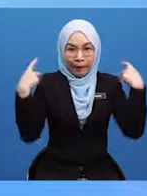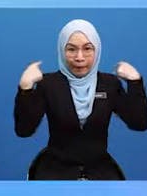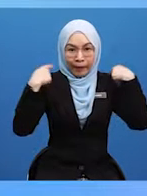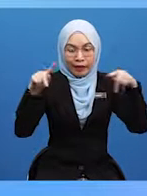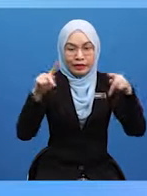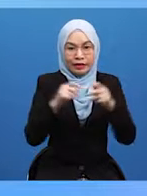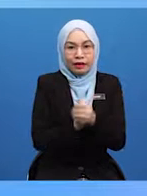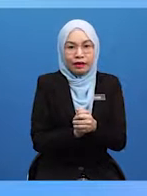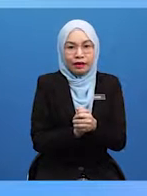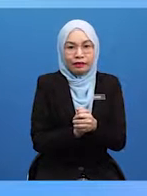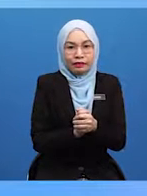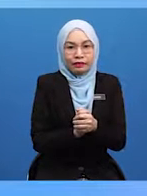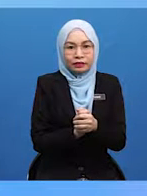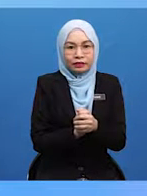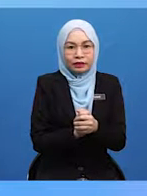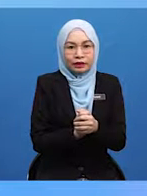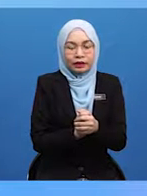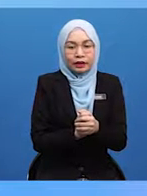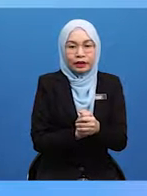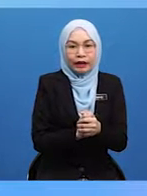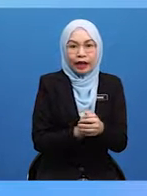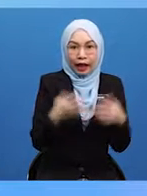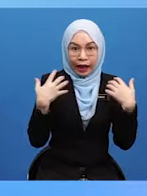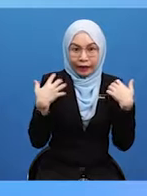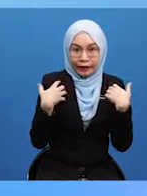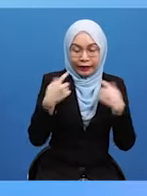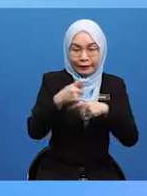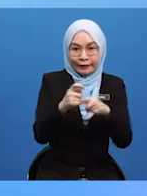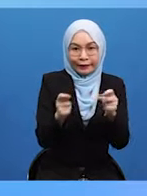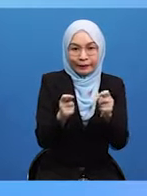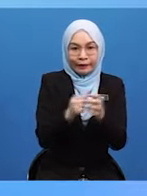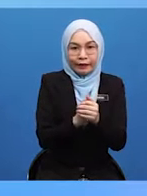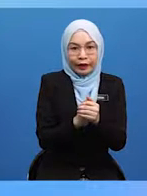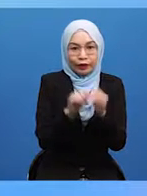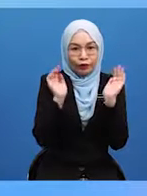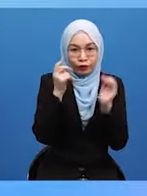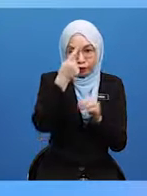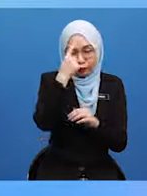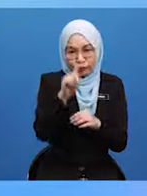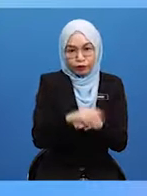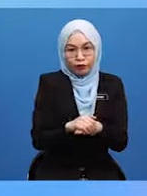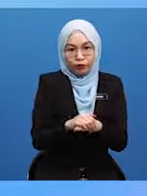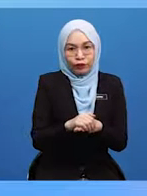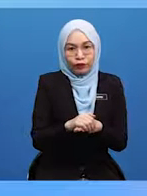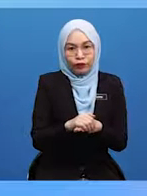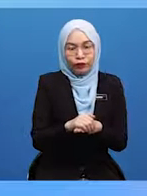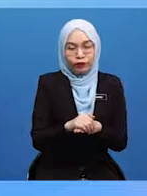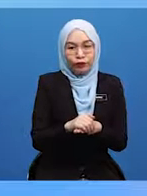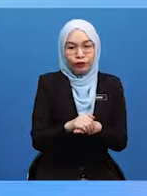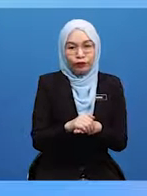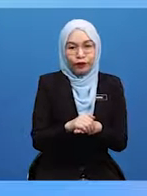itu, terdapat rumah ibadat dan lain-lain kemudahan di kawasan